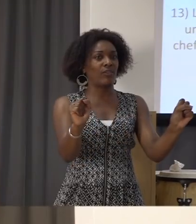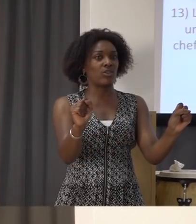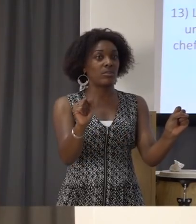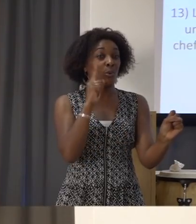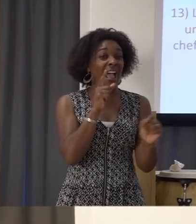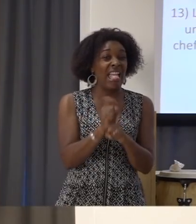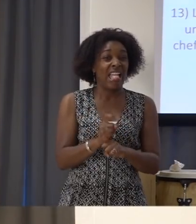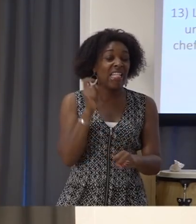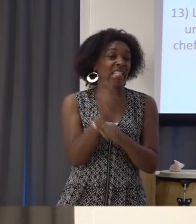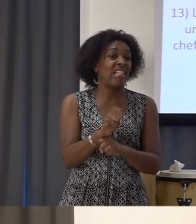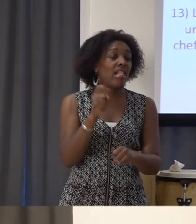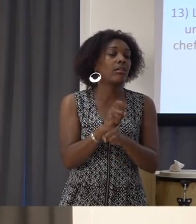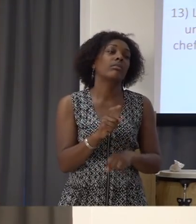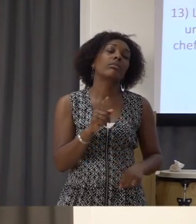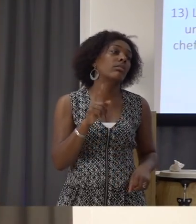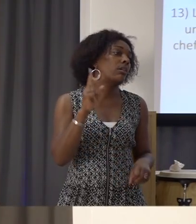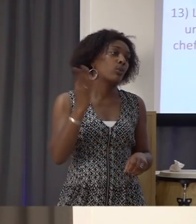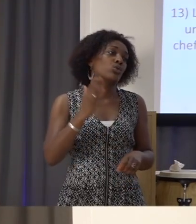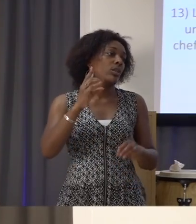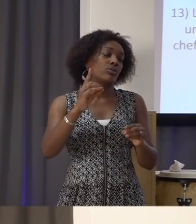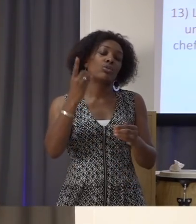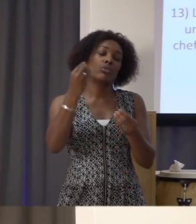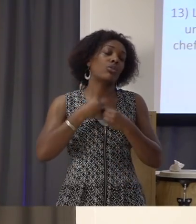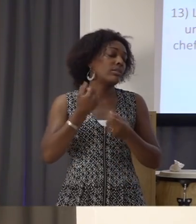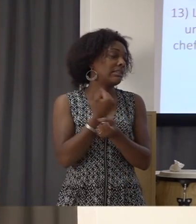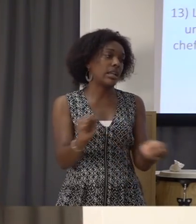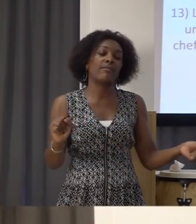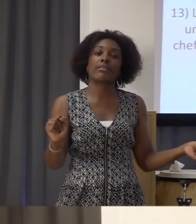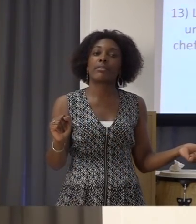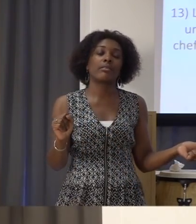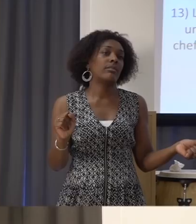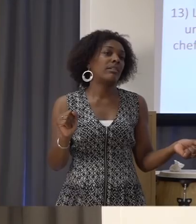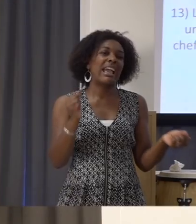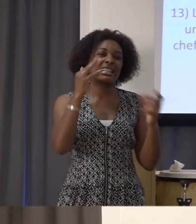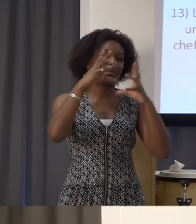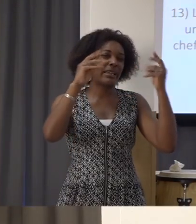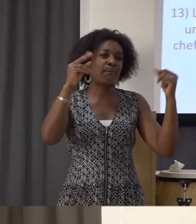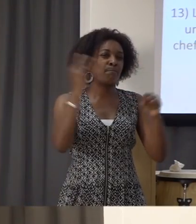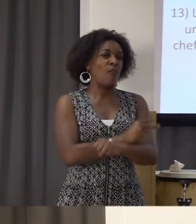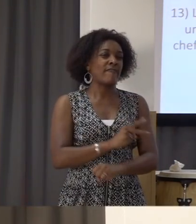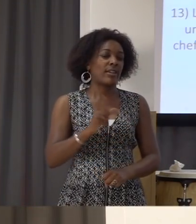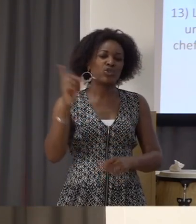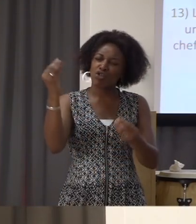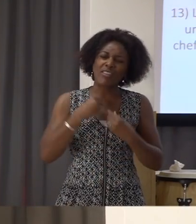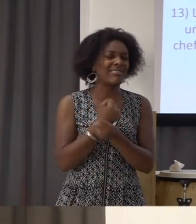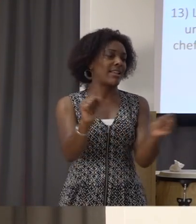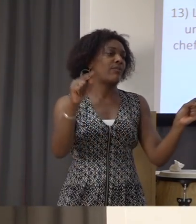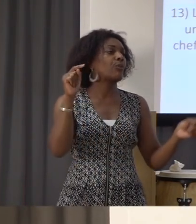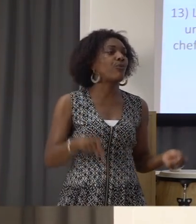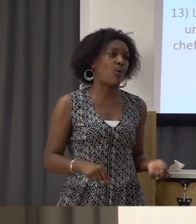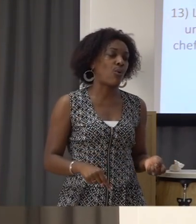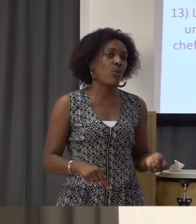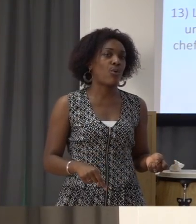Que Dieu nous délivre de toutes ces choses. Alléluia. L'endroit où